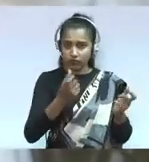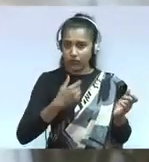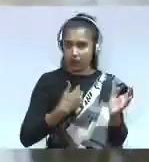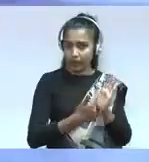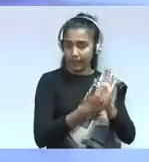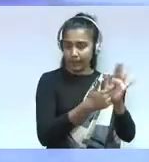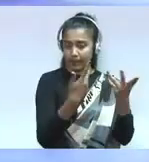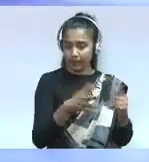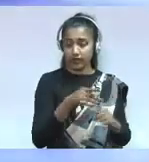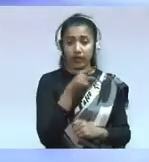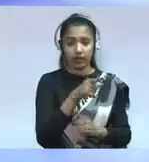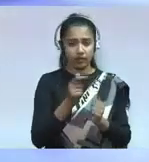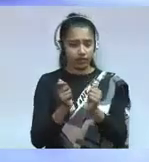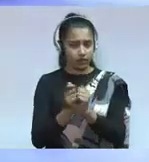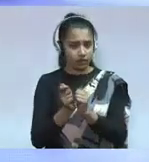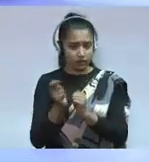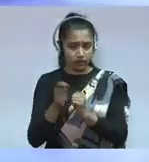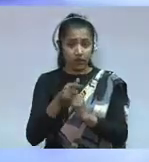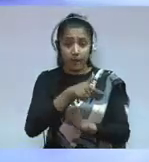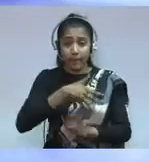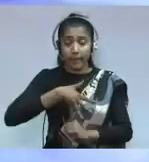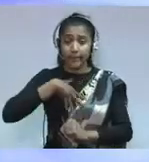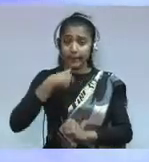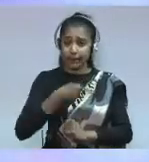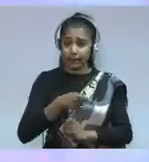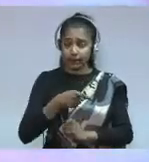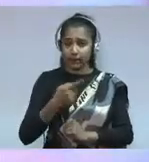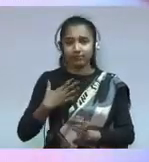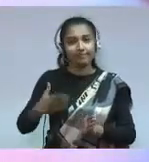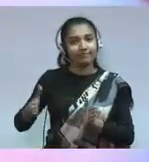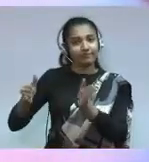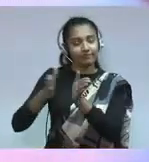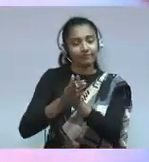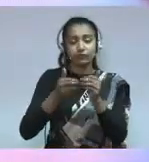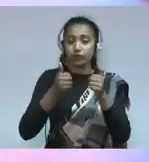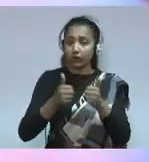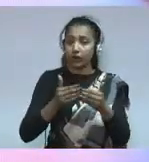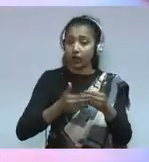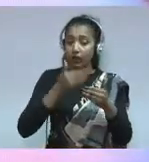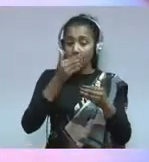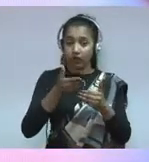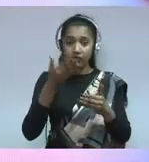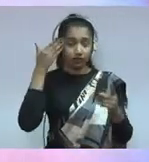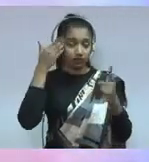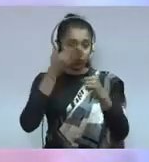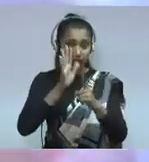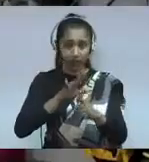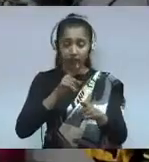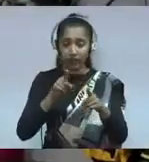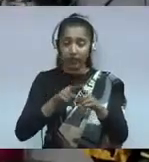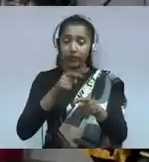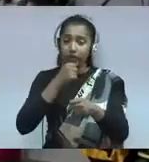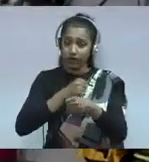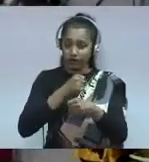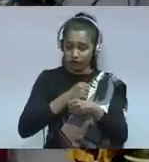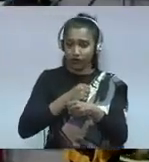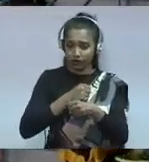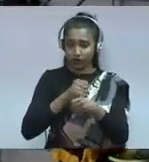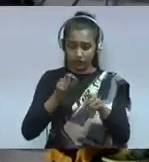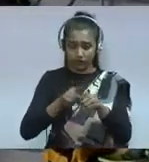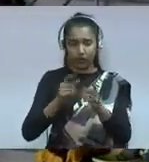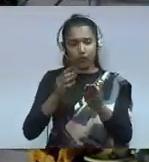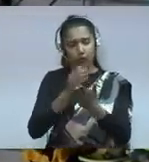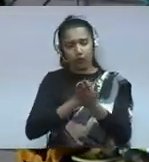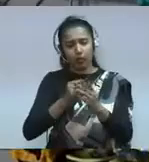ලැබුවා. එම වැඩපිළිවෙල මූලික කරගෙන සාමූහික ඉදිරි දැක්මක් සහිත ආණ්ඩුකරණයක් සඳහා සියලු දේශපාලන